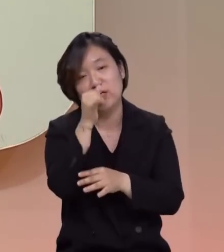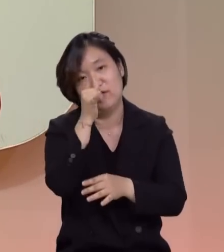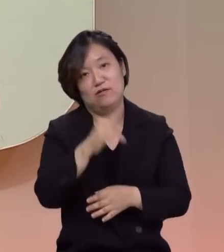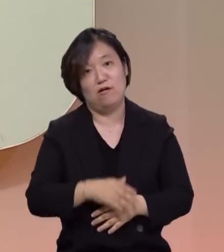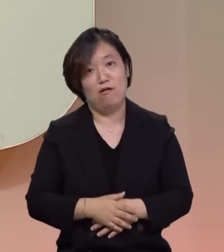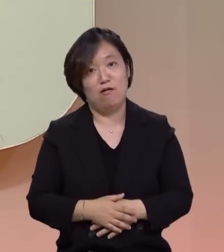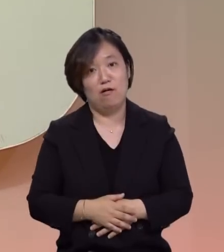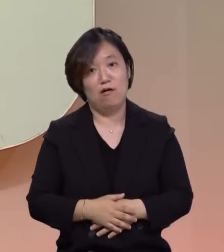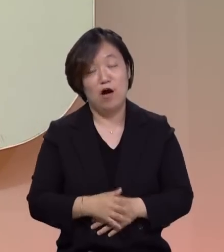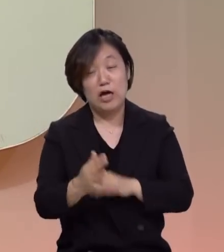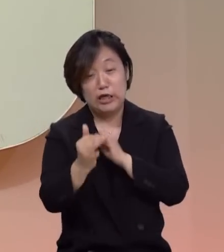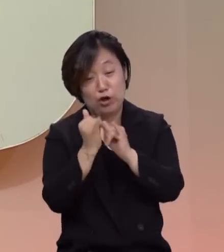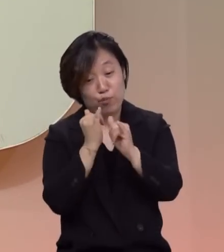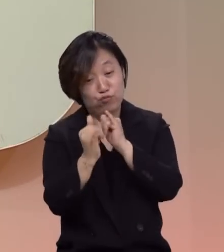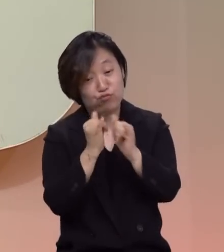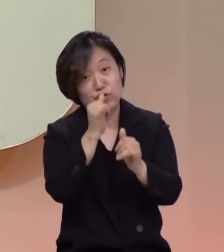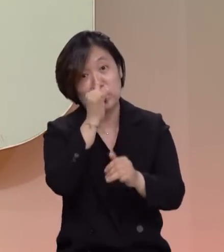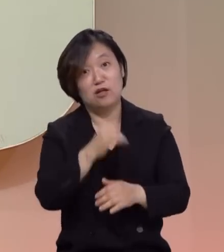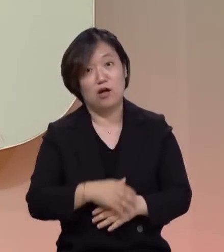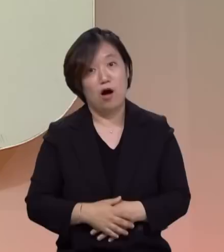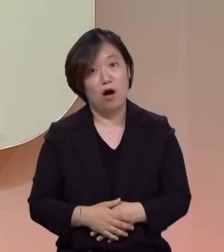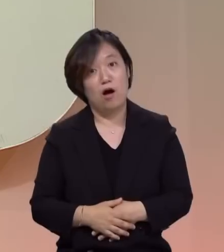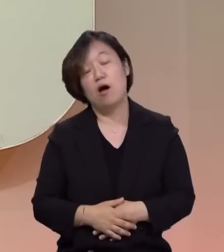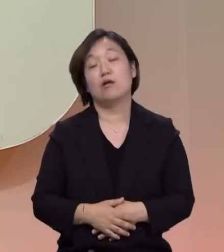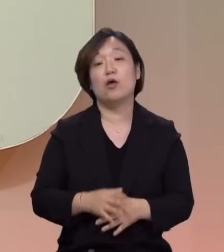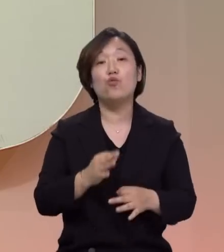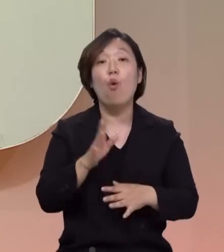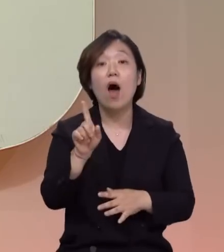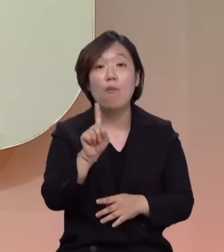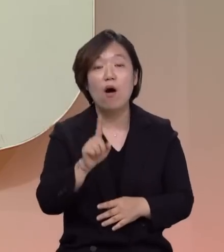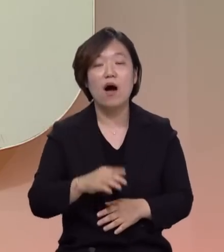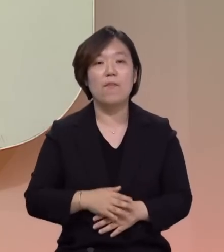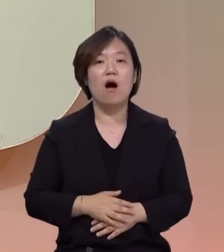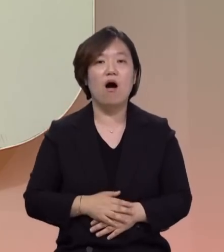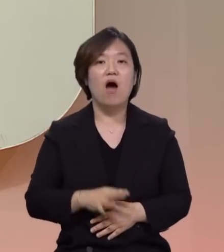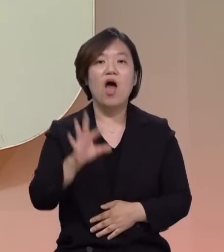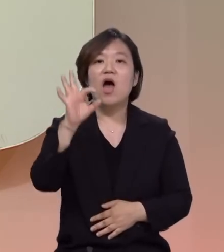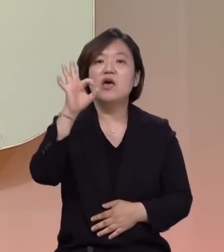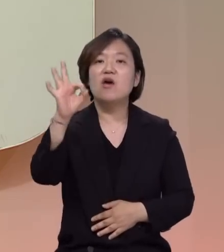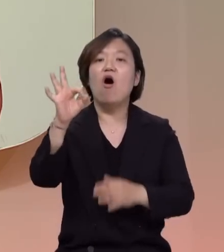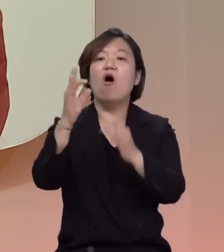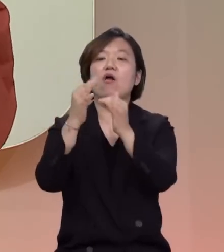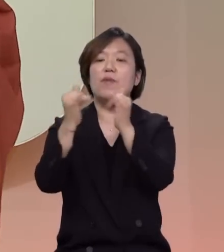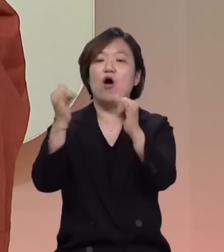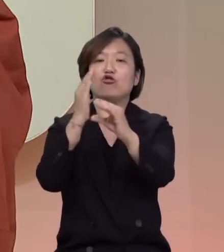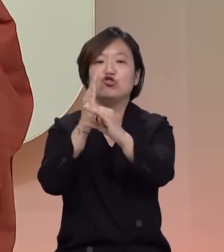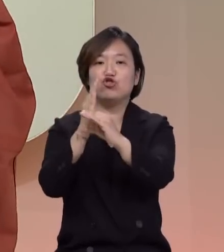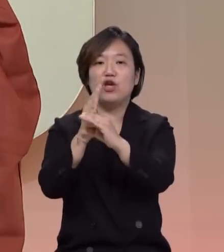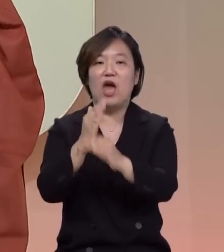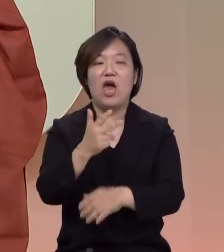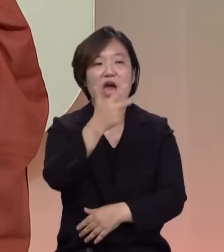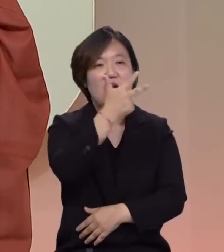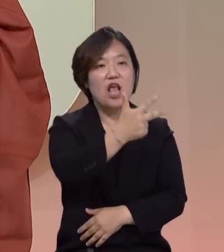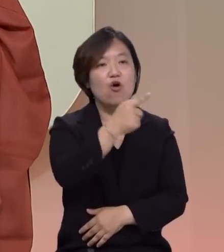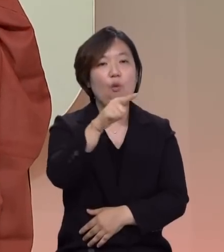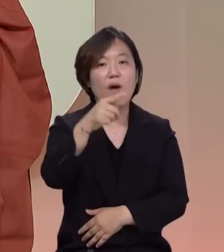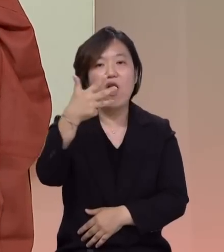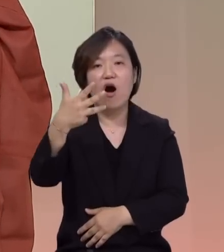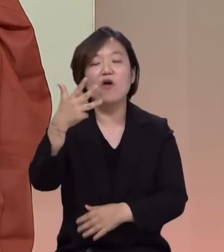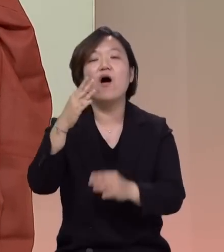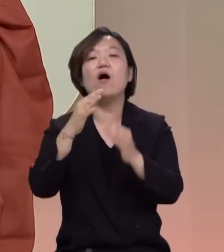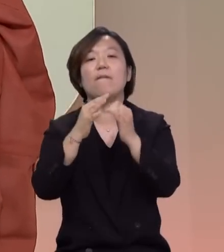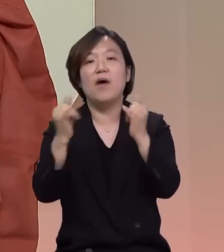놀랍게도 놀랍게도 10명 중에 일곱 여덟 명이 지금 비참한 삶을 살고